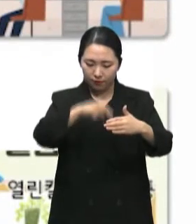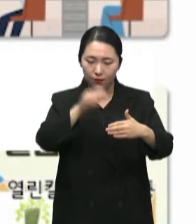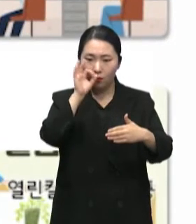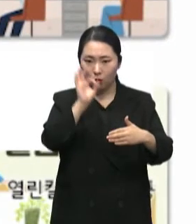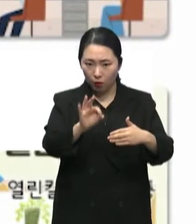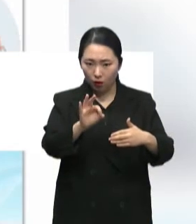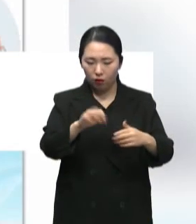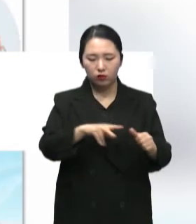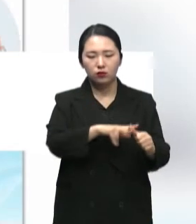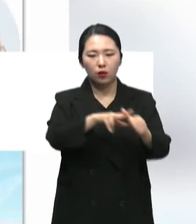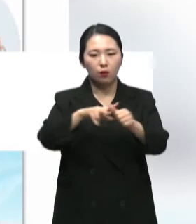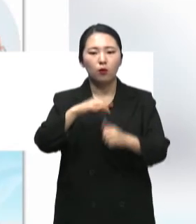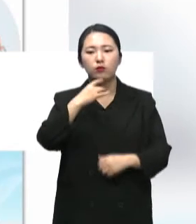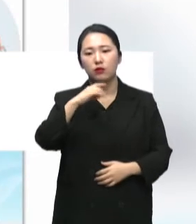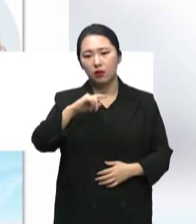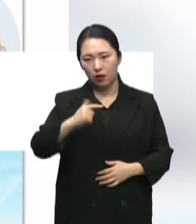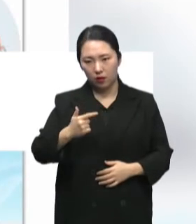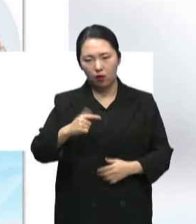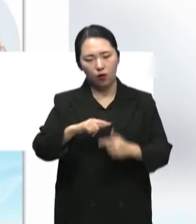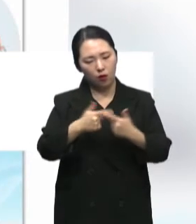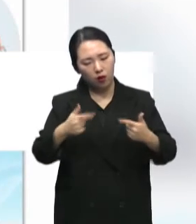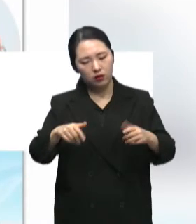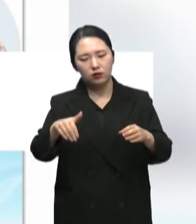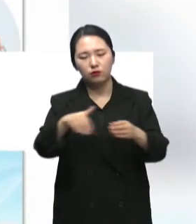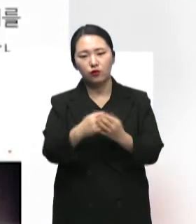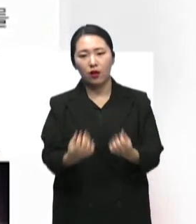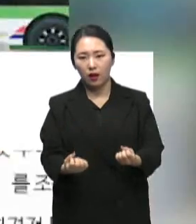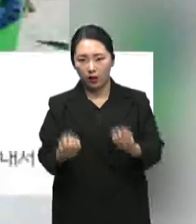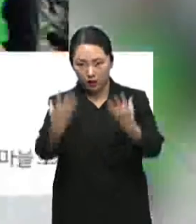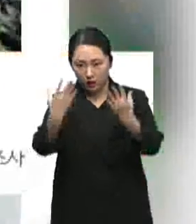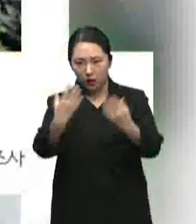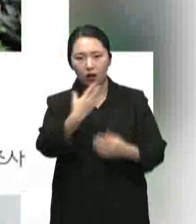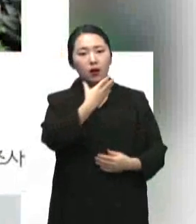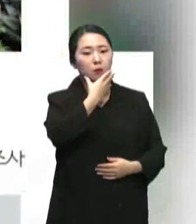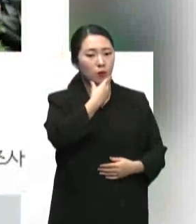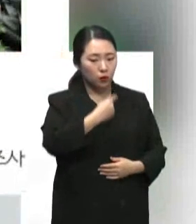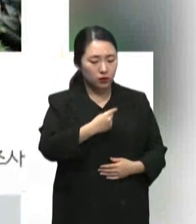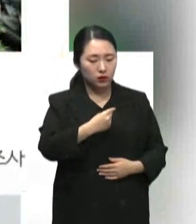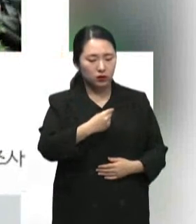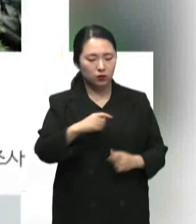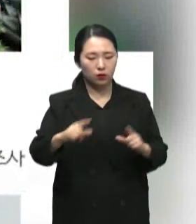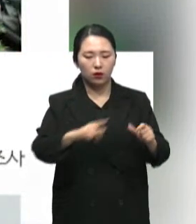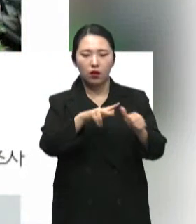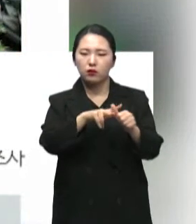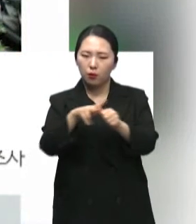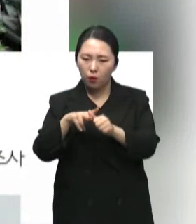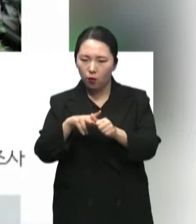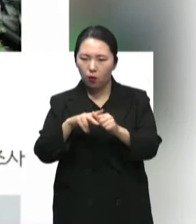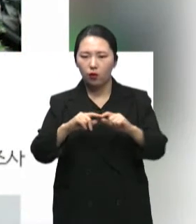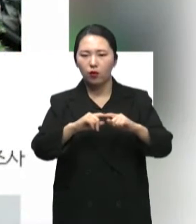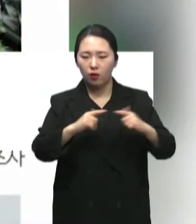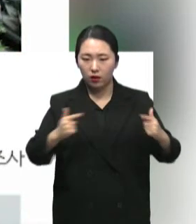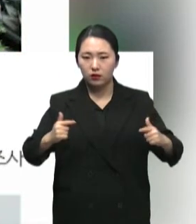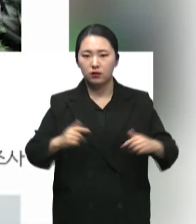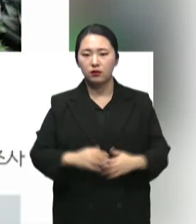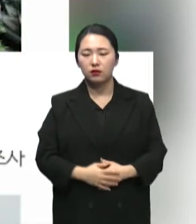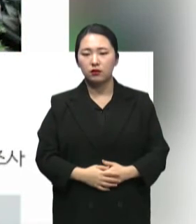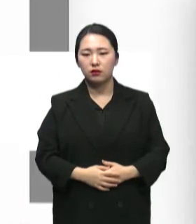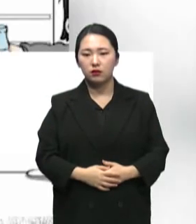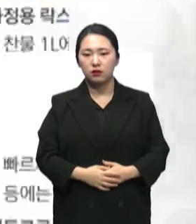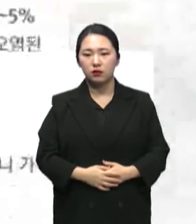수식 뿐만 아니라 각 중 문화행사 복지 생활 정보 일자리 관련 등